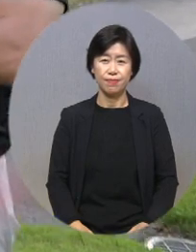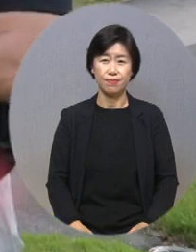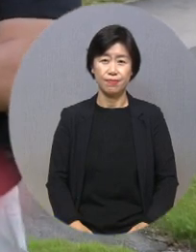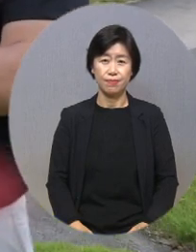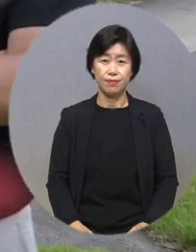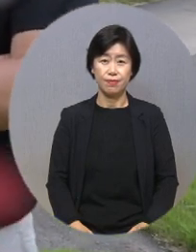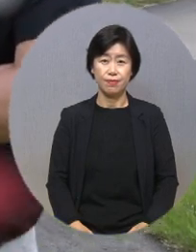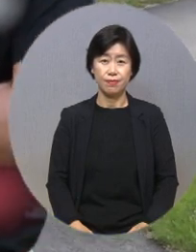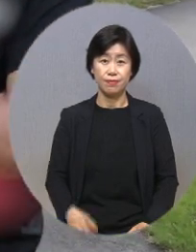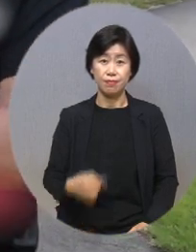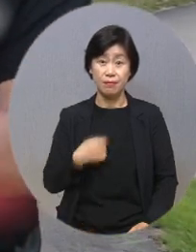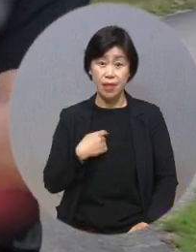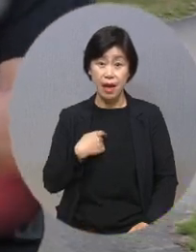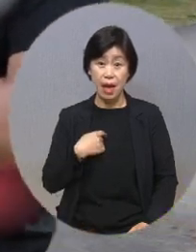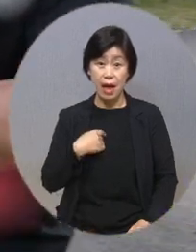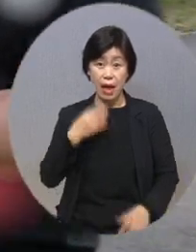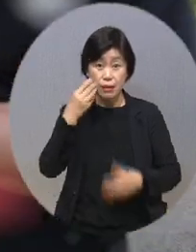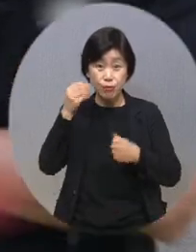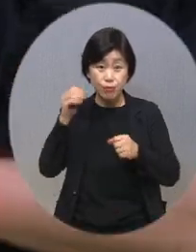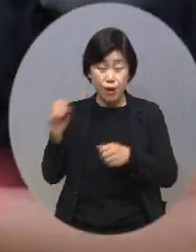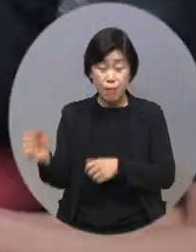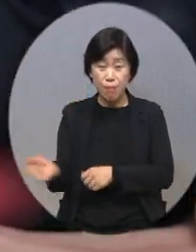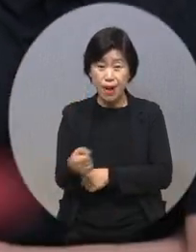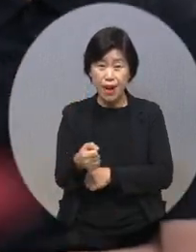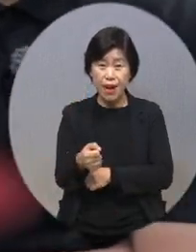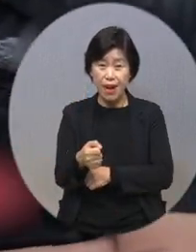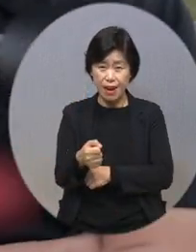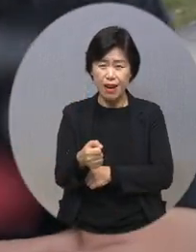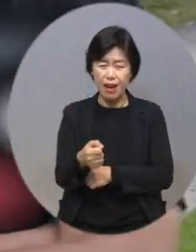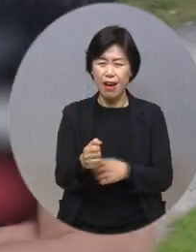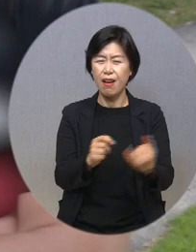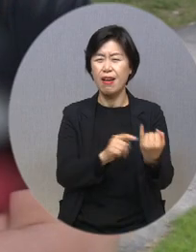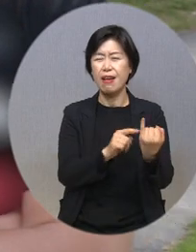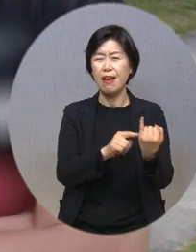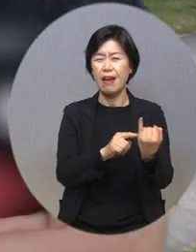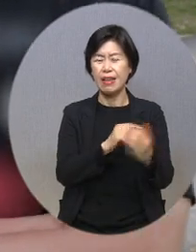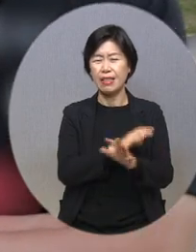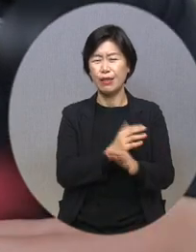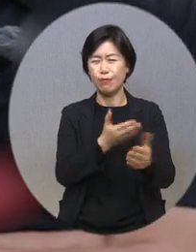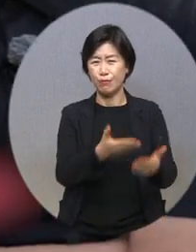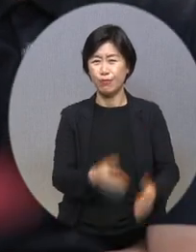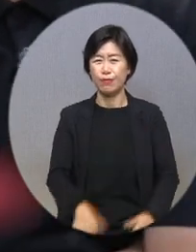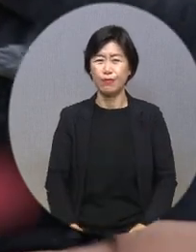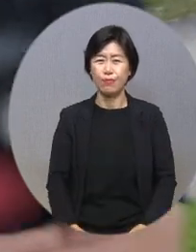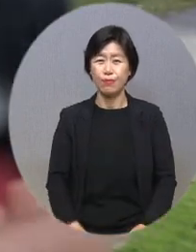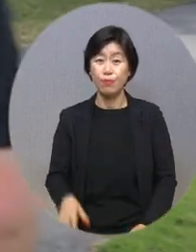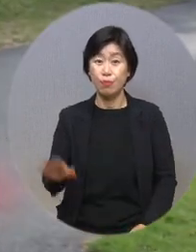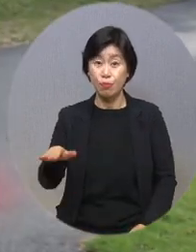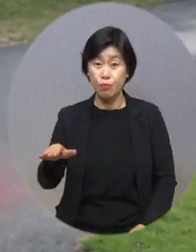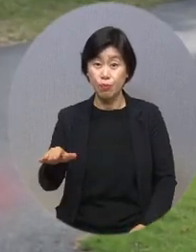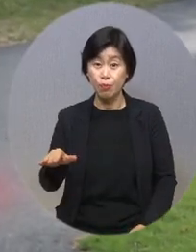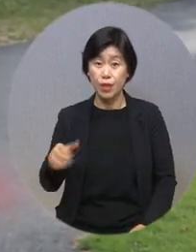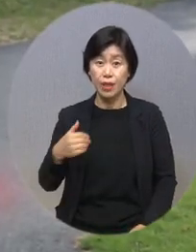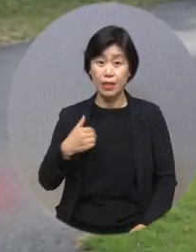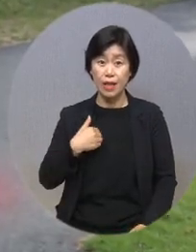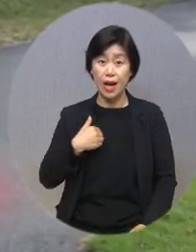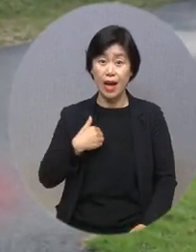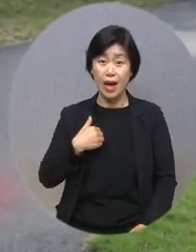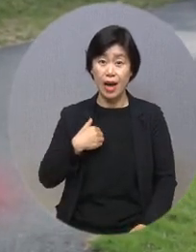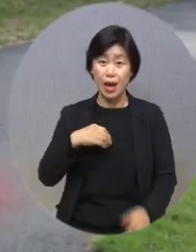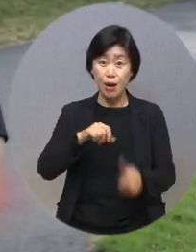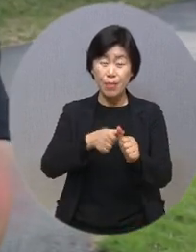치는 형, 제가 일부러 치는 거잖아. 그러니까 들어갔더라. 연아 먹여야 되니까. 그러니까. 너가 정말 실력. 그리고 형 하나도 저 안 먹은 거 알지?